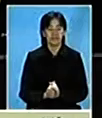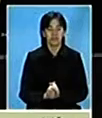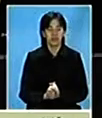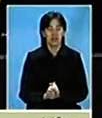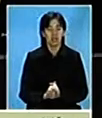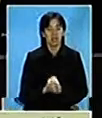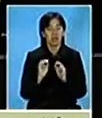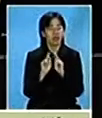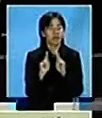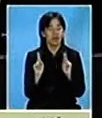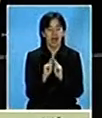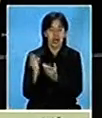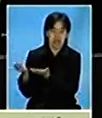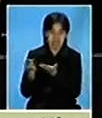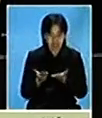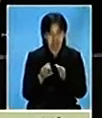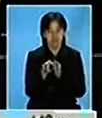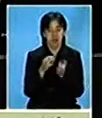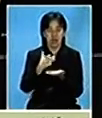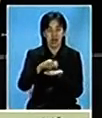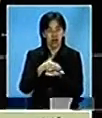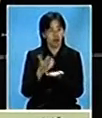ชิญกรรมธิการเข้าประจำที่ครับ